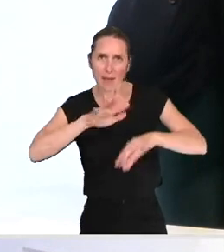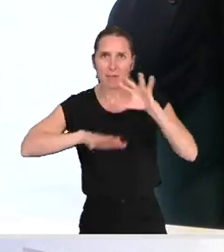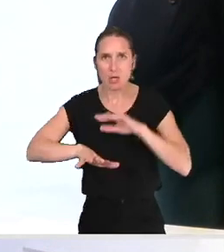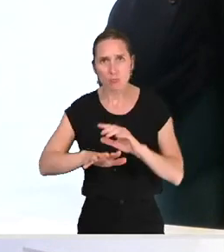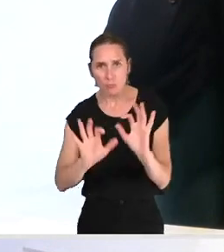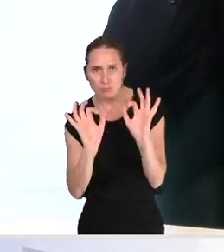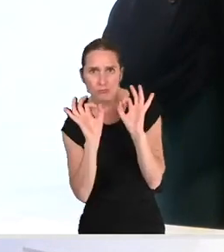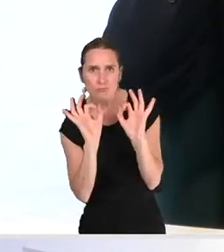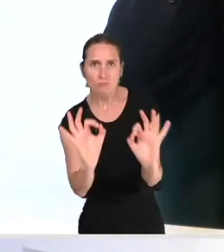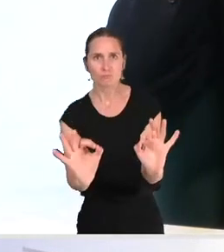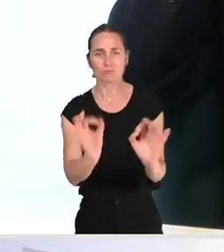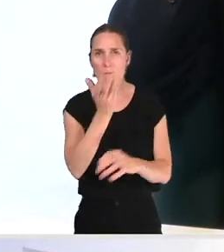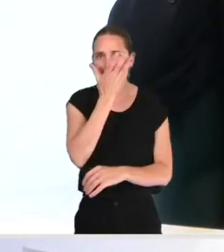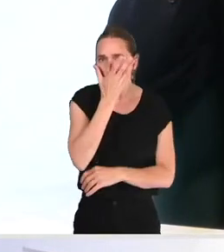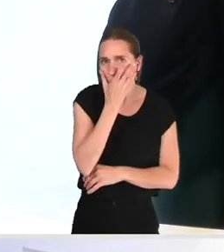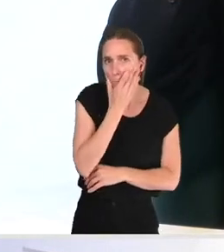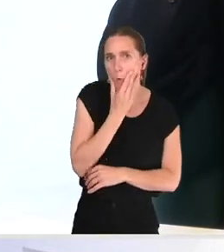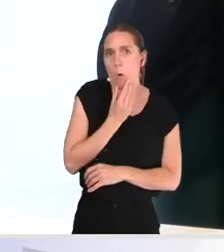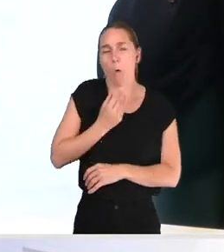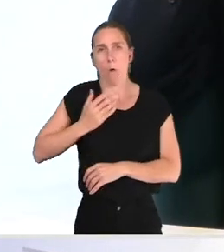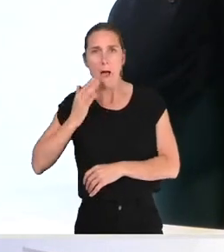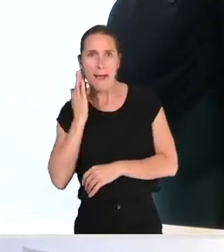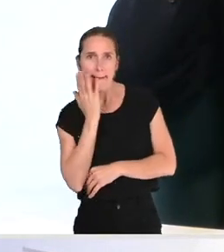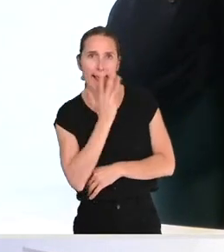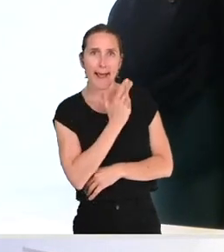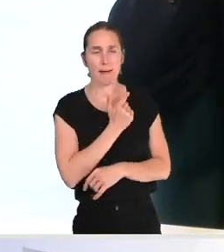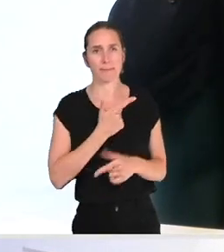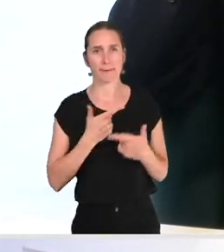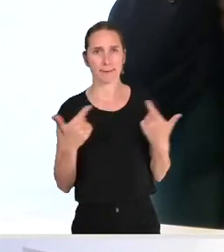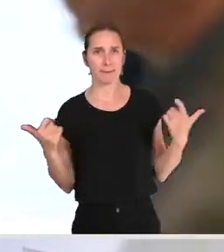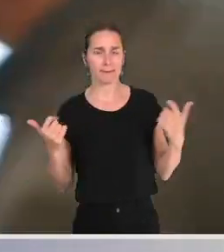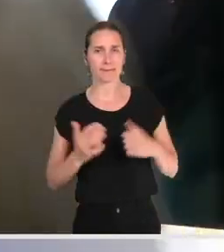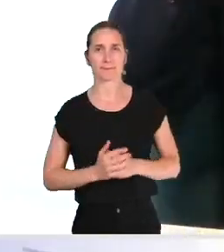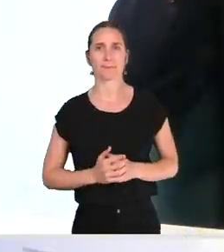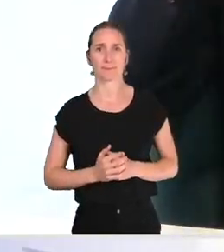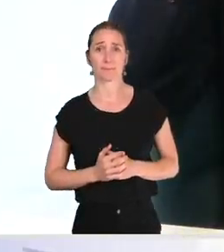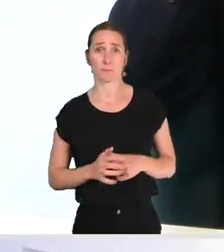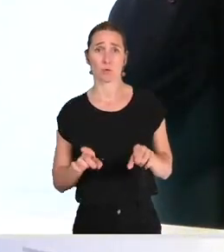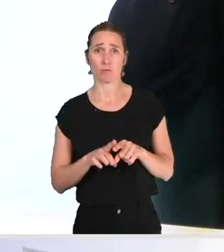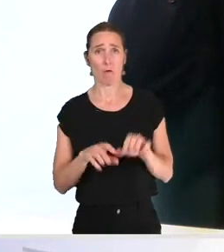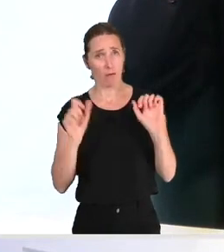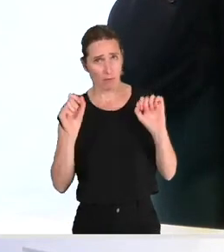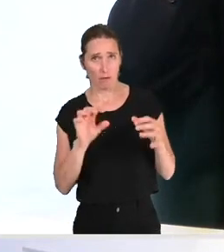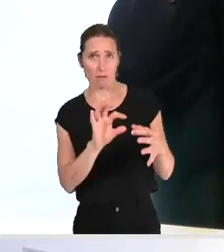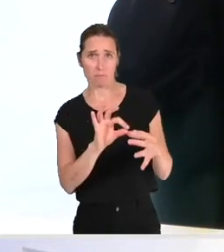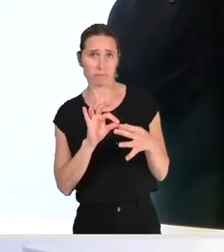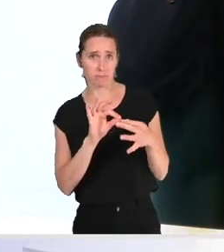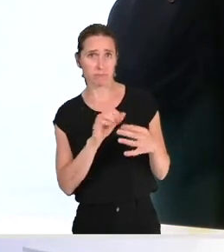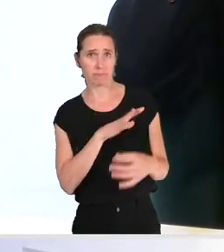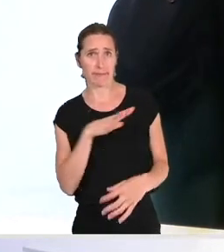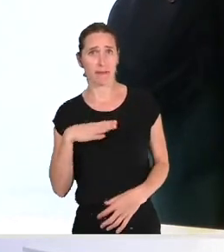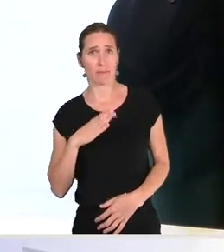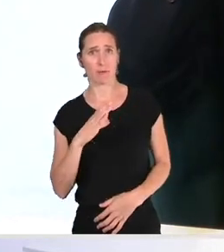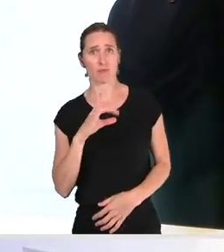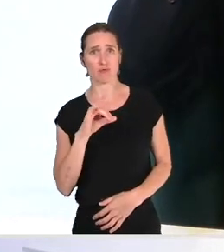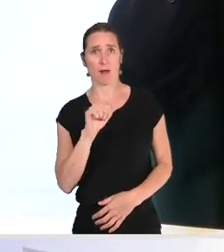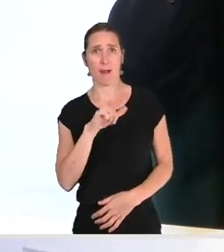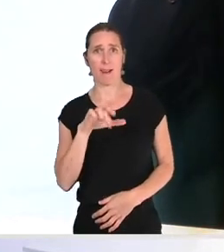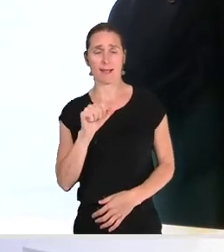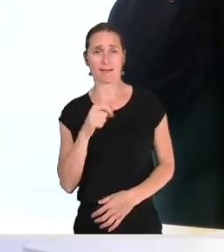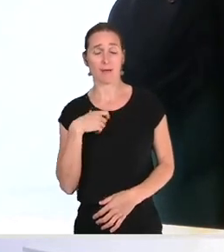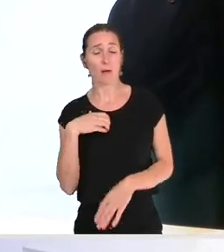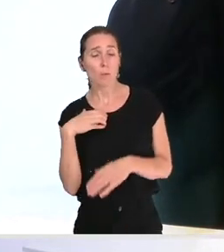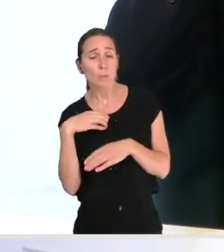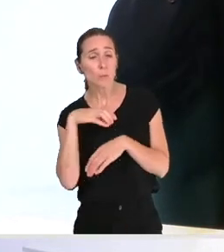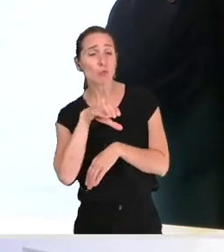et notamment avec du beau mobilier urbain. Je rejoins aussi ma collègue Émilie Chalas sur le peu de moyens financiers